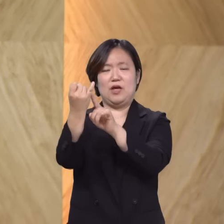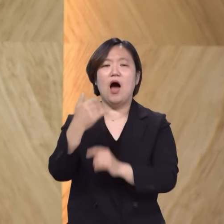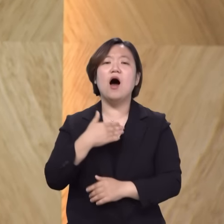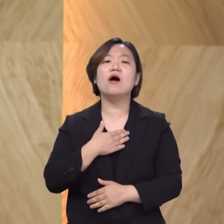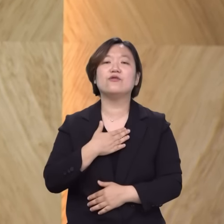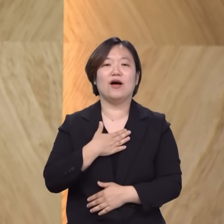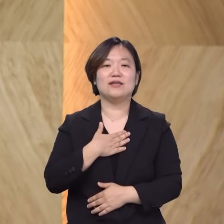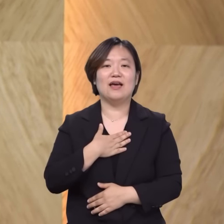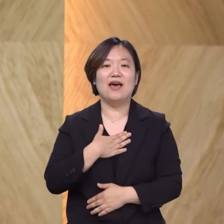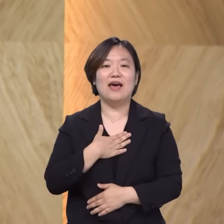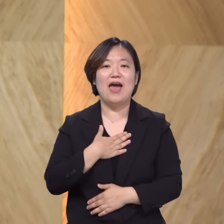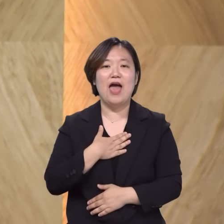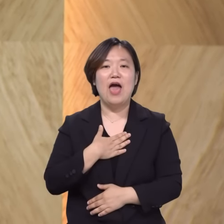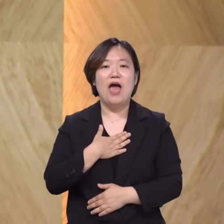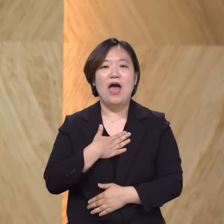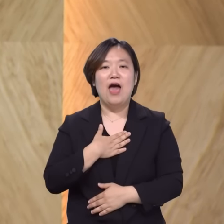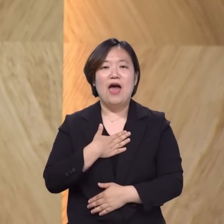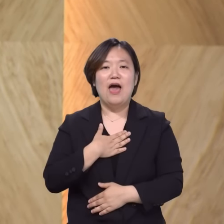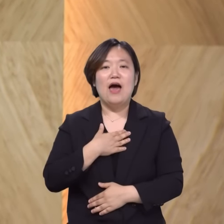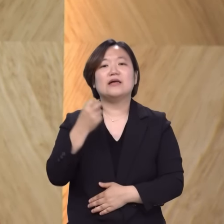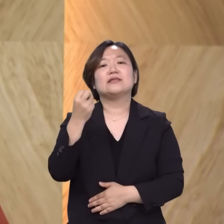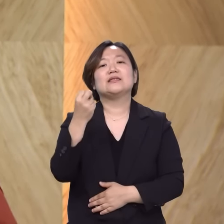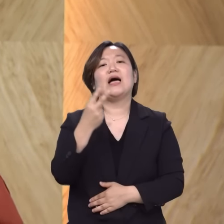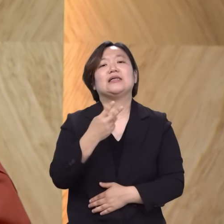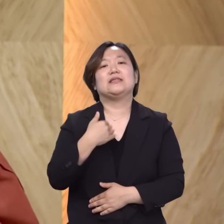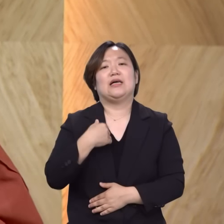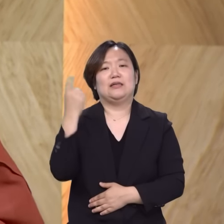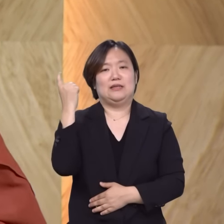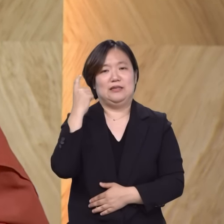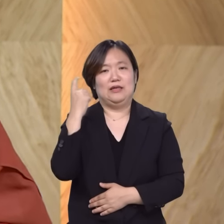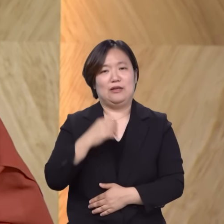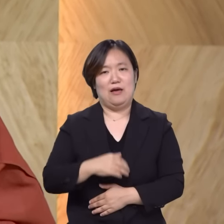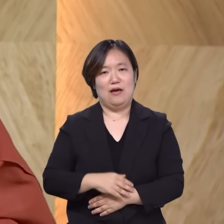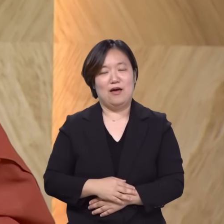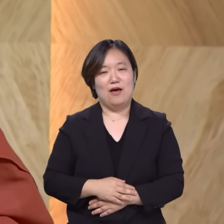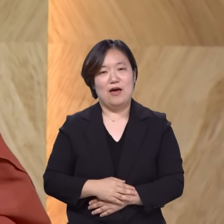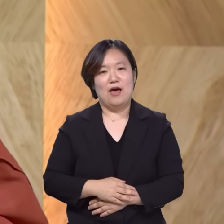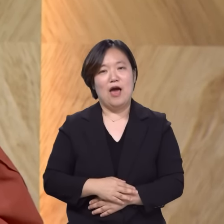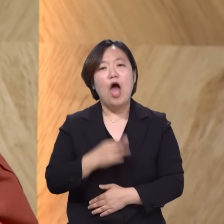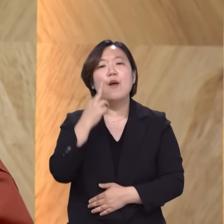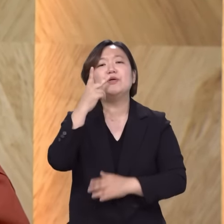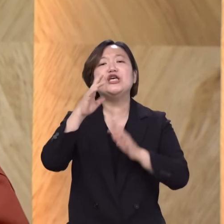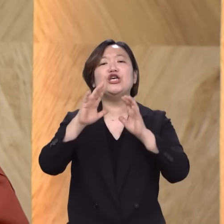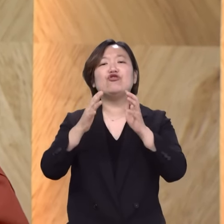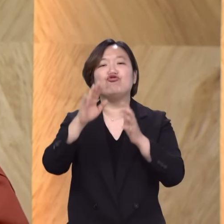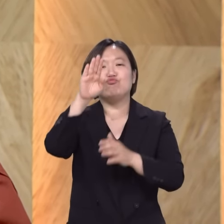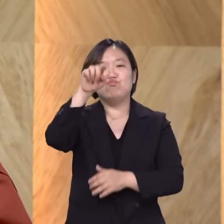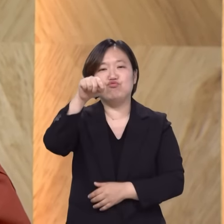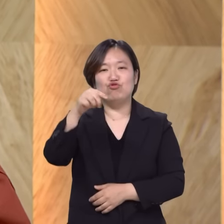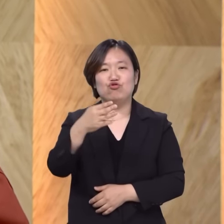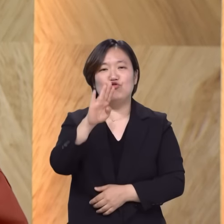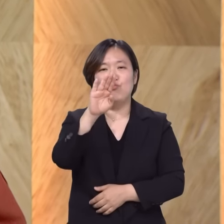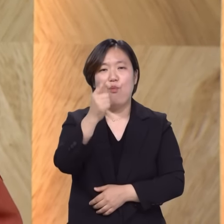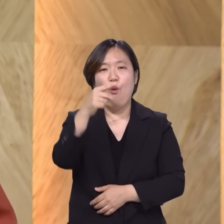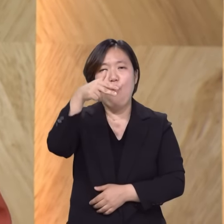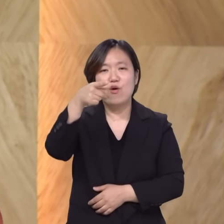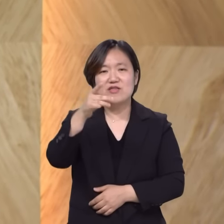이번에 직접 해 주신 말씀입니다 그래서 저 미국의 대연 불보 정사라는